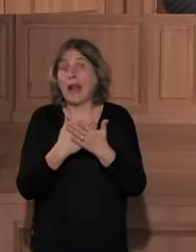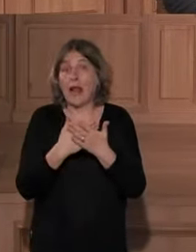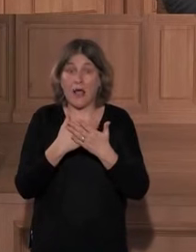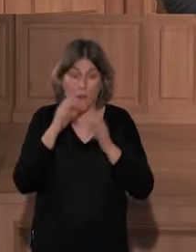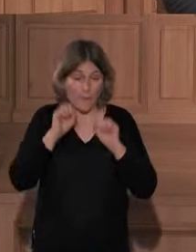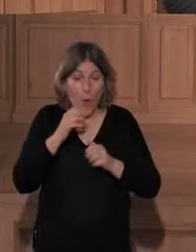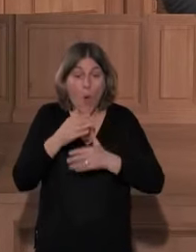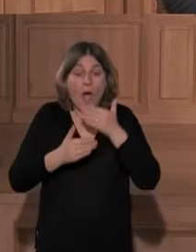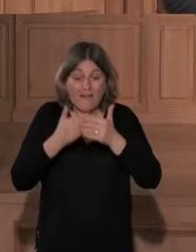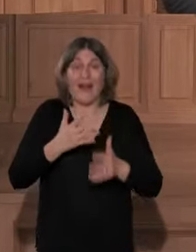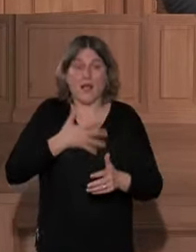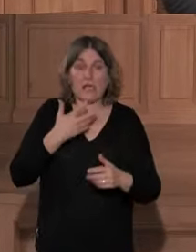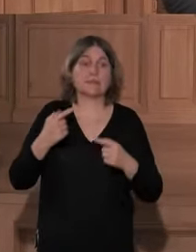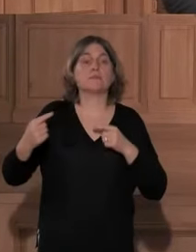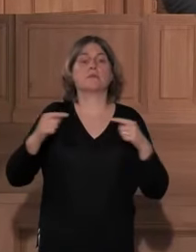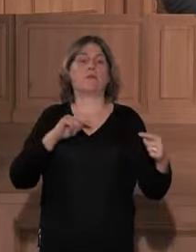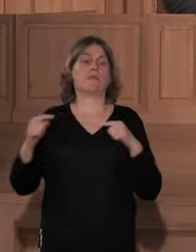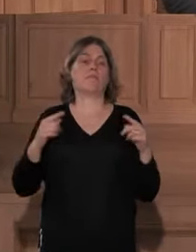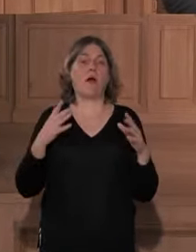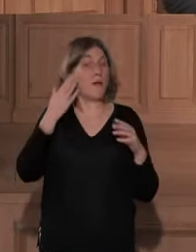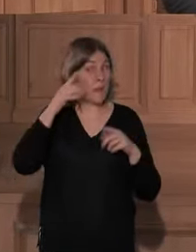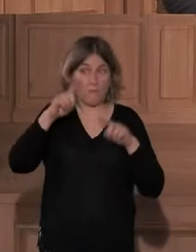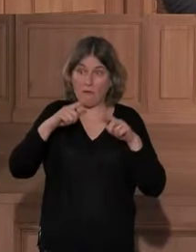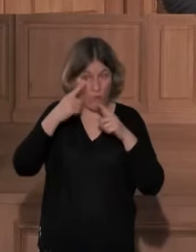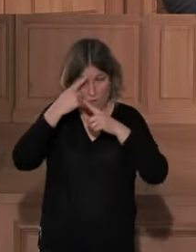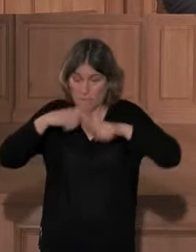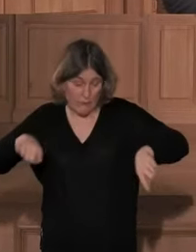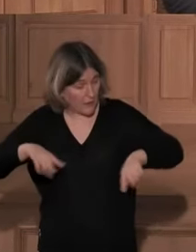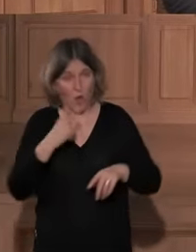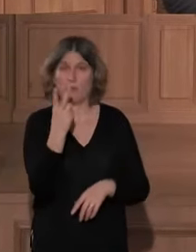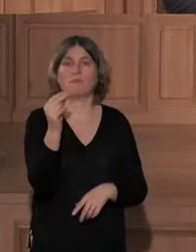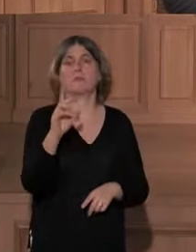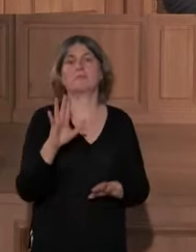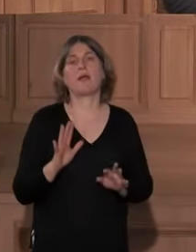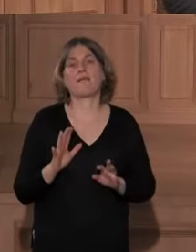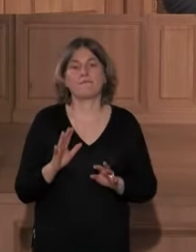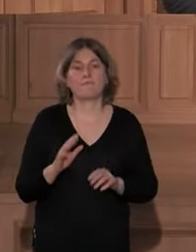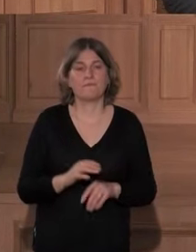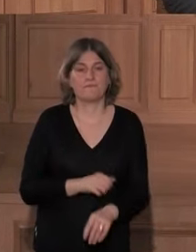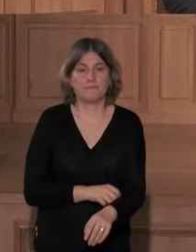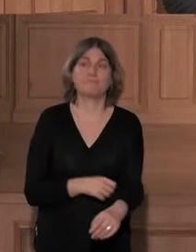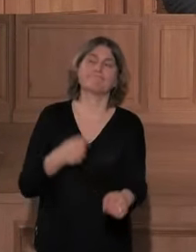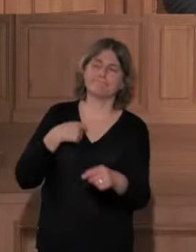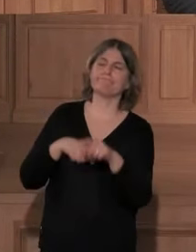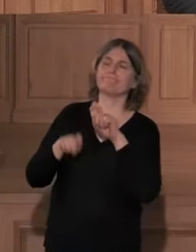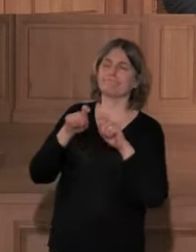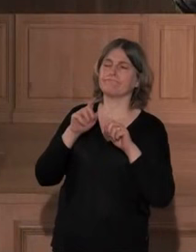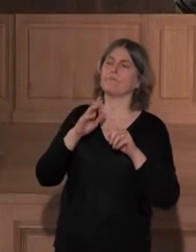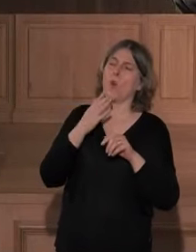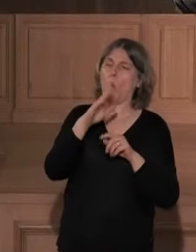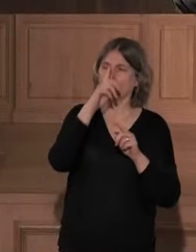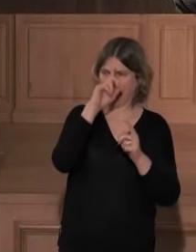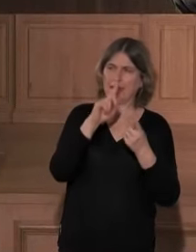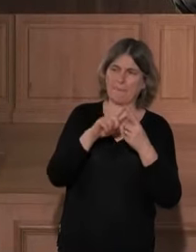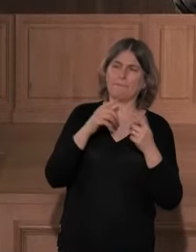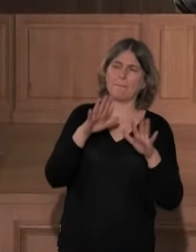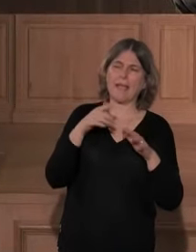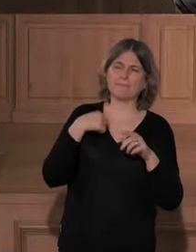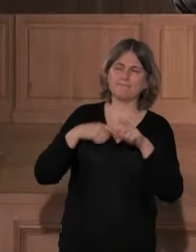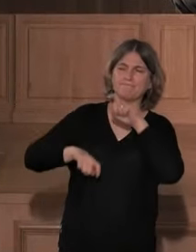contradictoire, en fait. Mmh. Pas de crise institutionnelle. Je vais revenir, du coup, je change de sujet, mais je vais